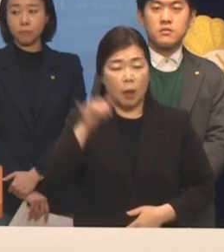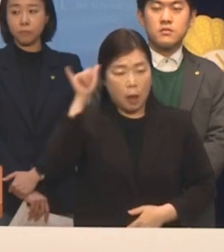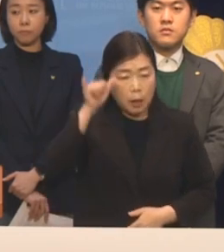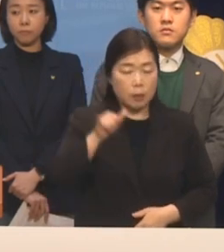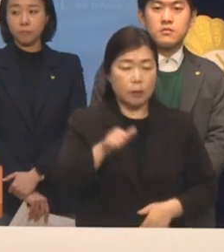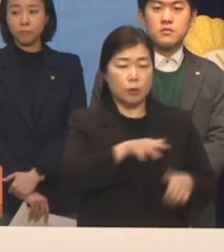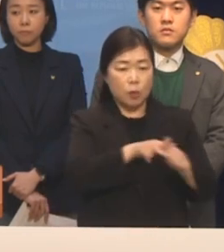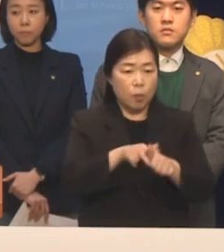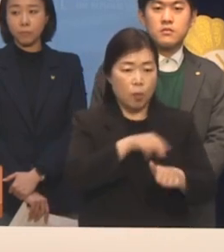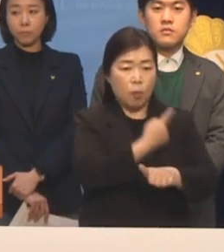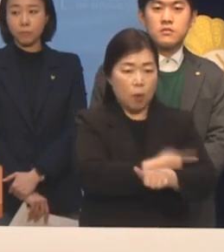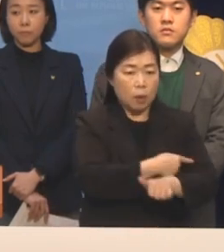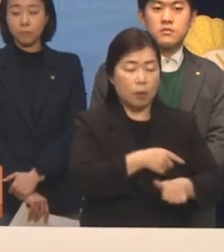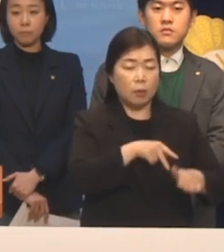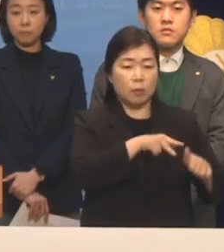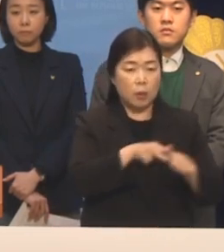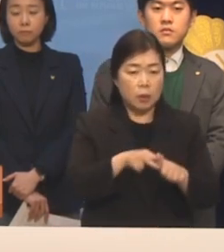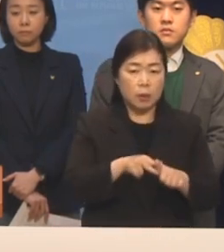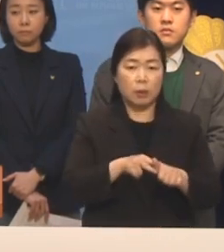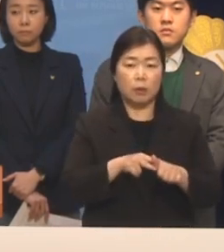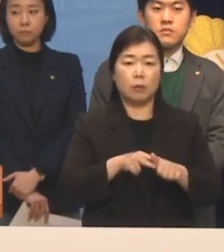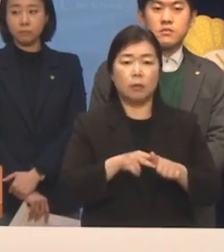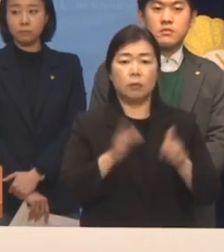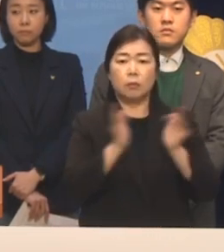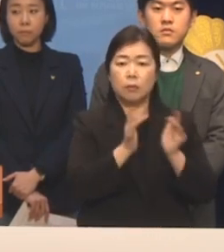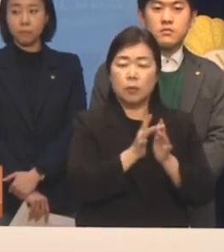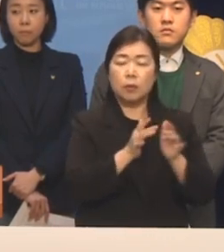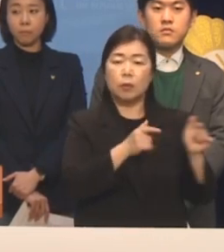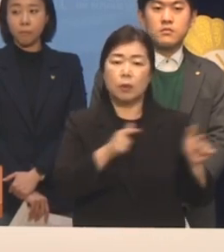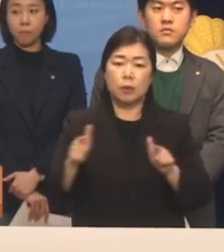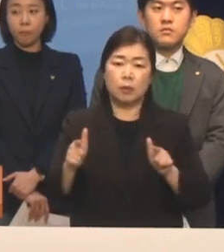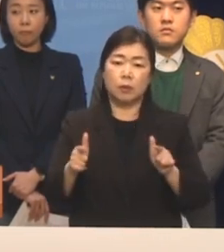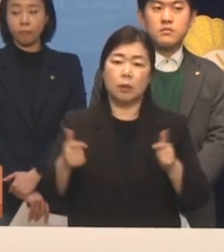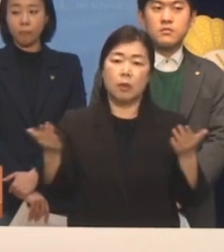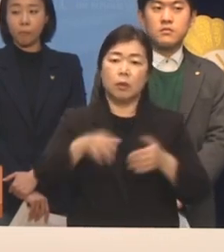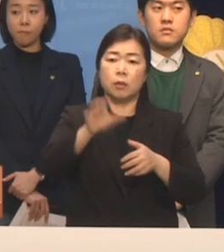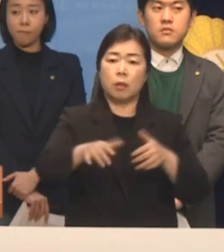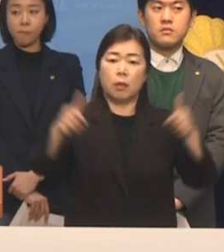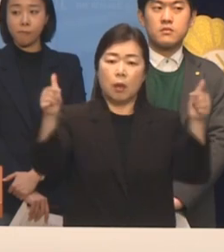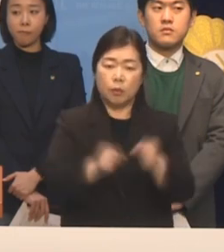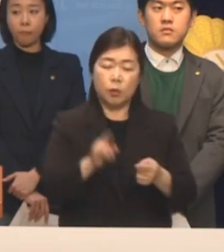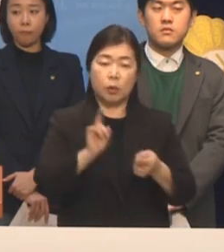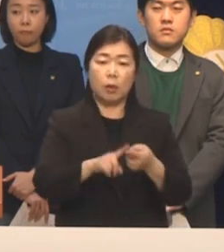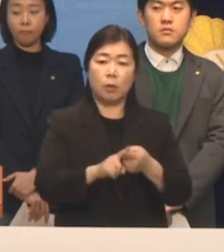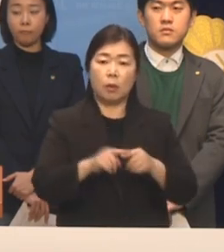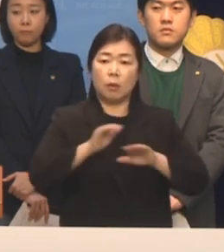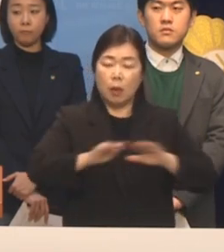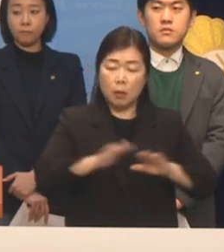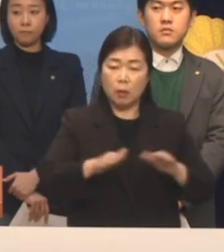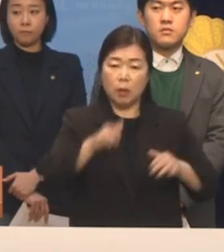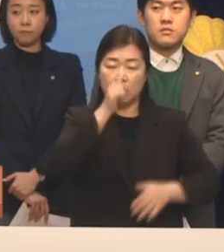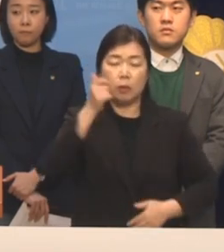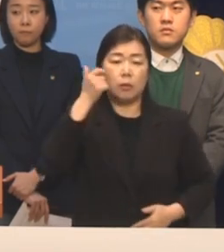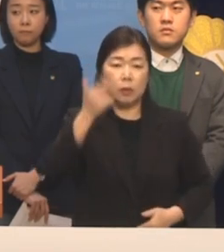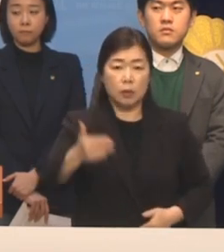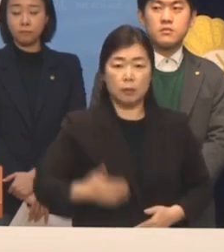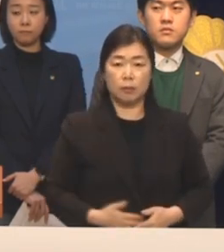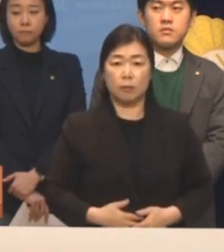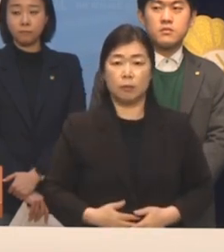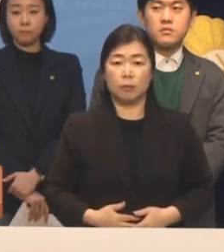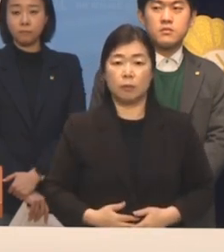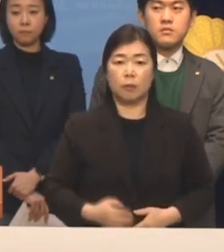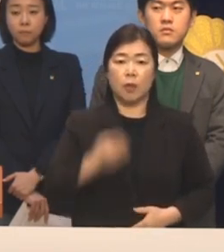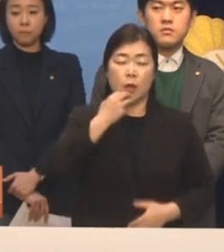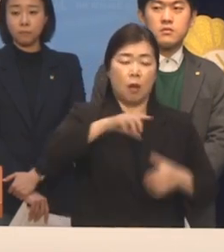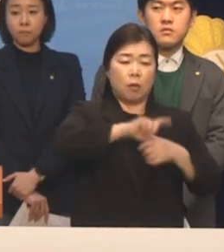정보 주권, 사이버 안보, 일자리 감축에 대한 대처는 있는 것인지, 수도권의 메가시티를 운운할